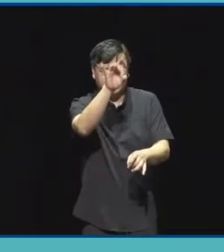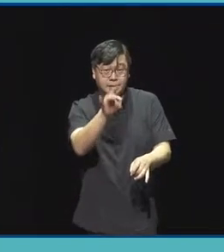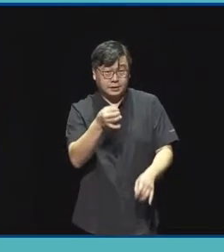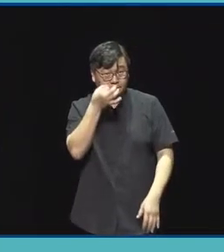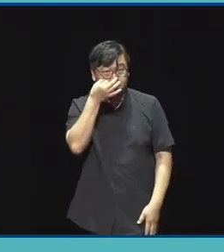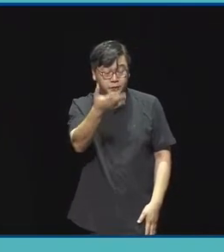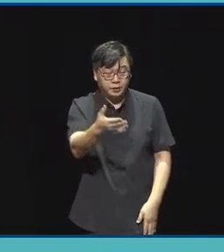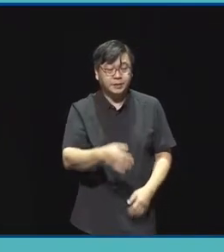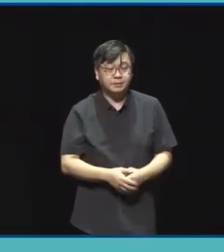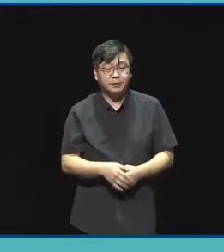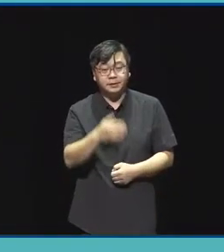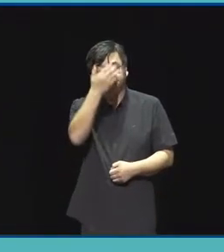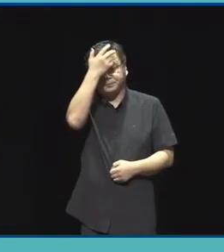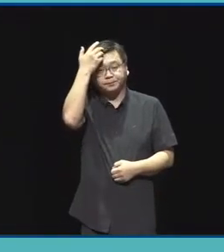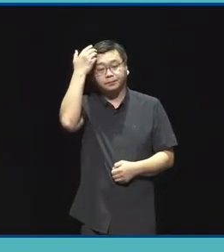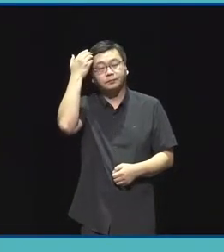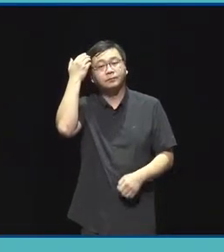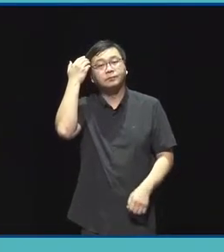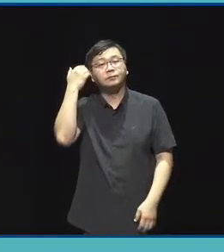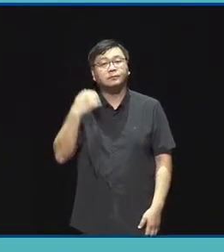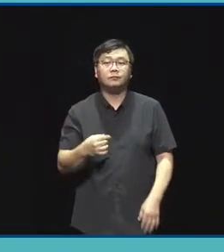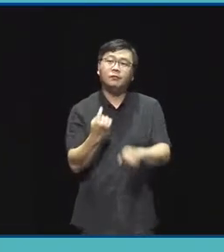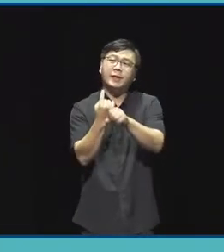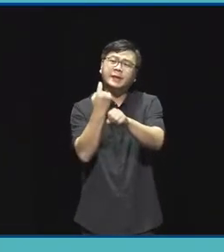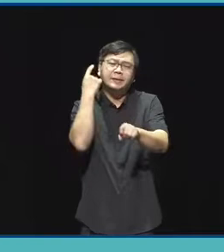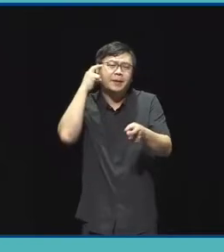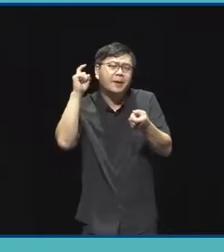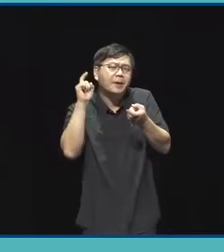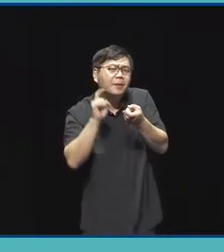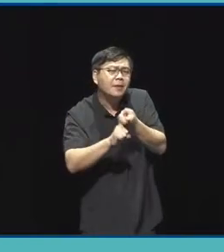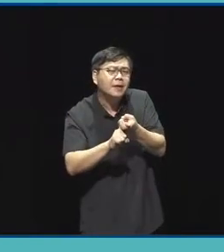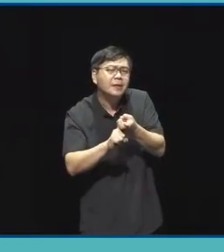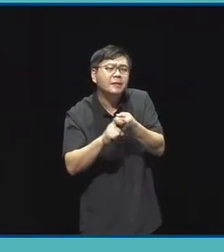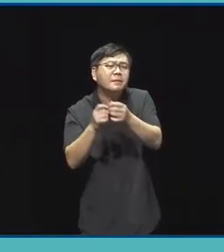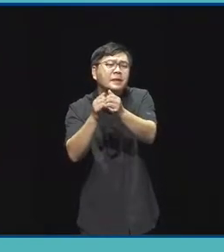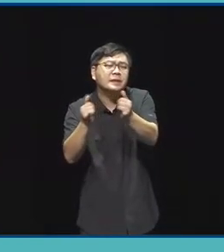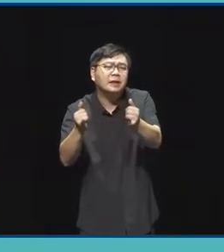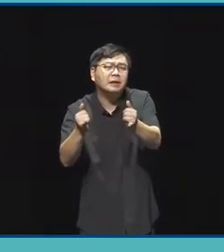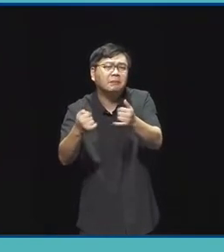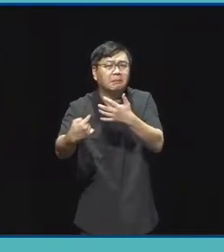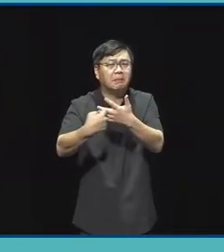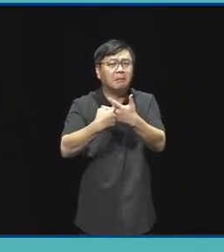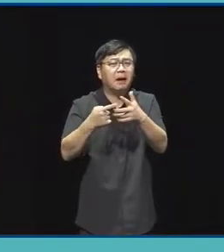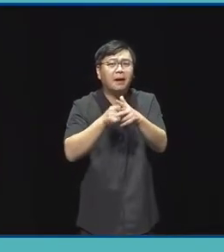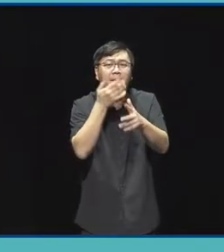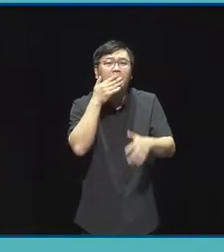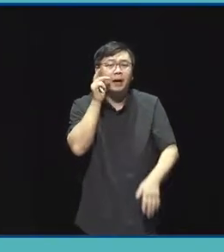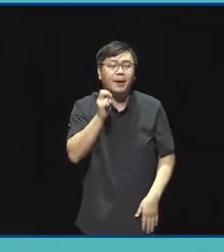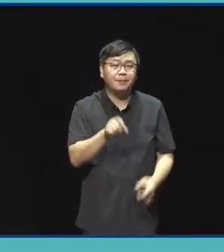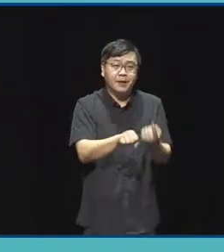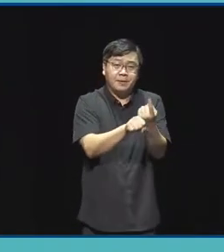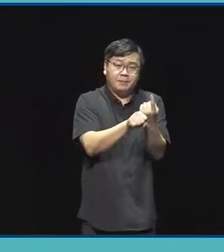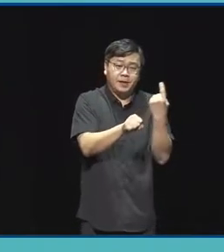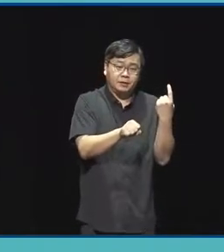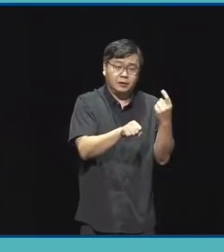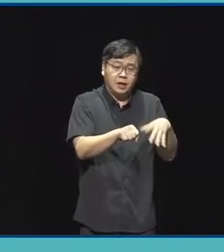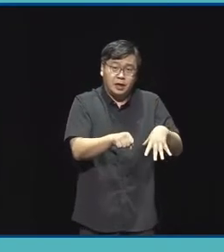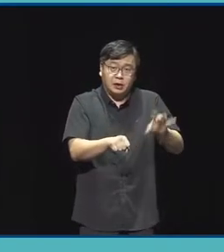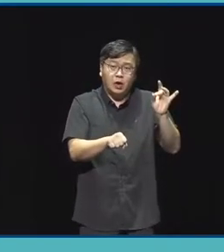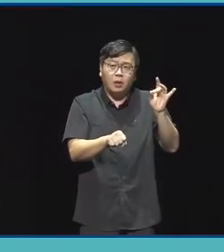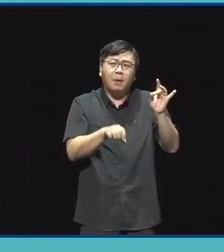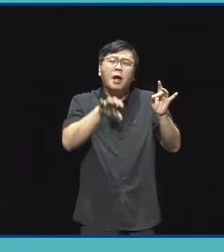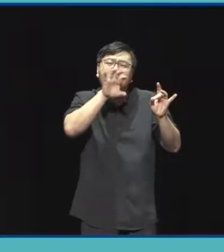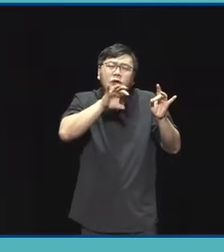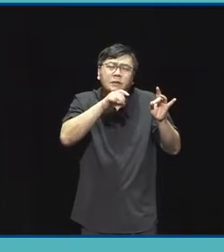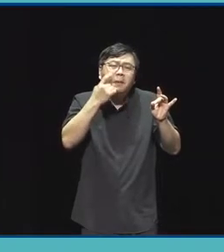아마 작년에이 사업에 관심을 가질 분들은 아시겠지만 작년에 처음으로 저희가 파일럿으로 시작을 했고요